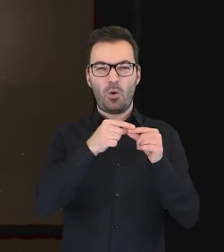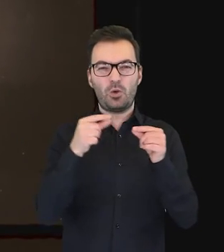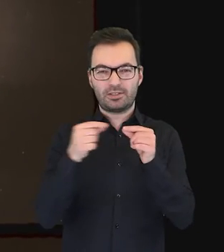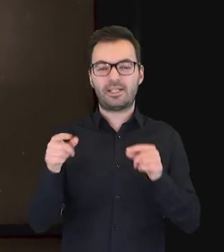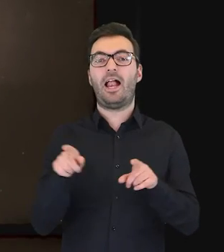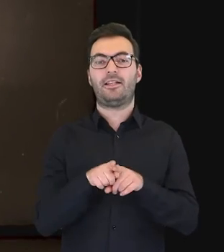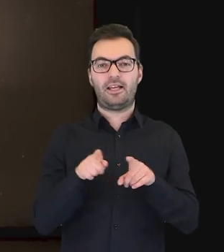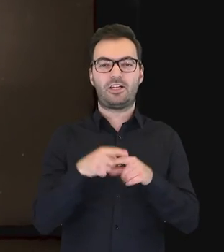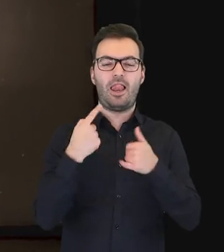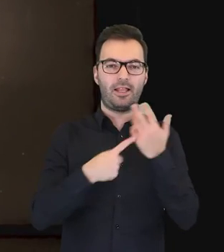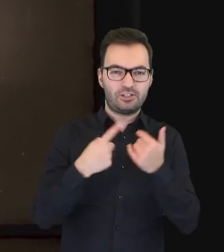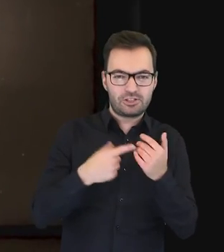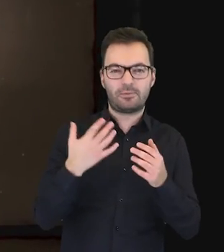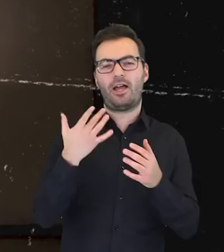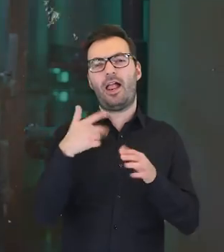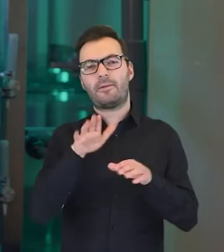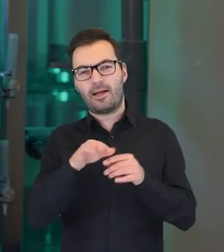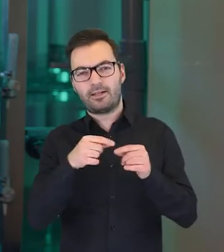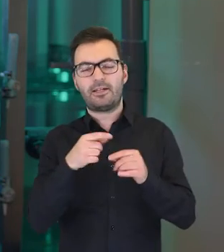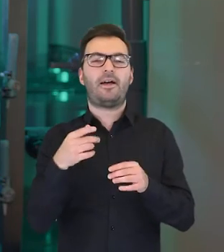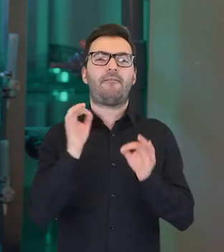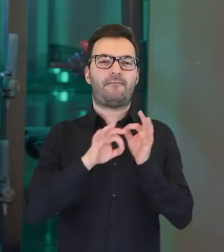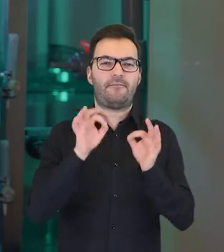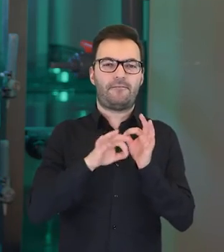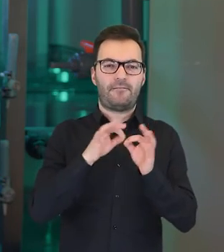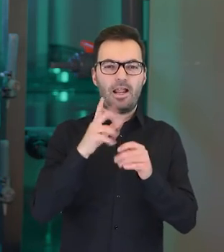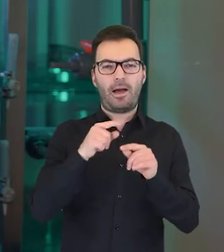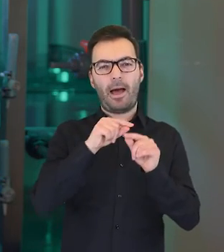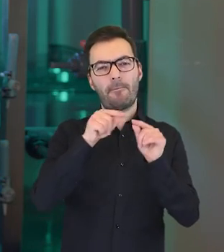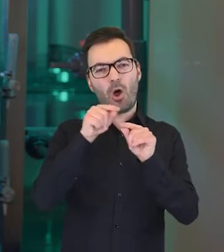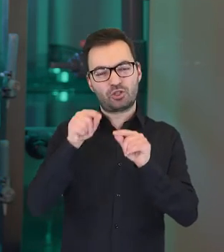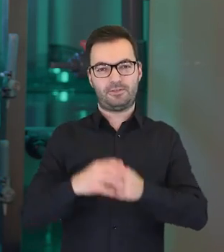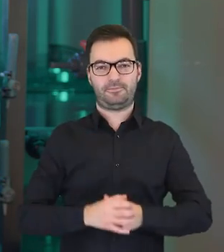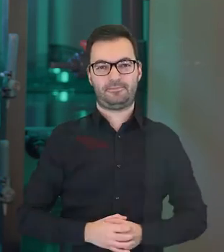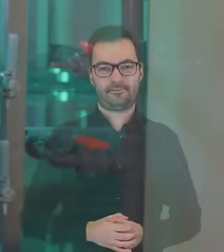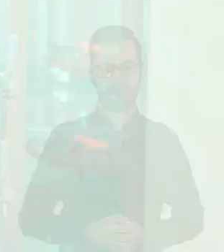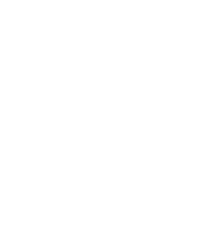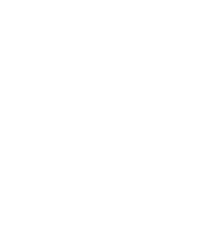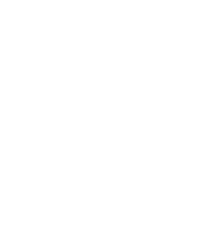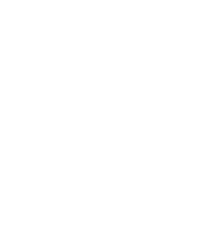zasadzie liczymy prążki, określamy wiek ryby na podstawie liczby tych prążków.